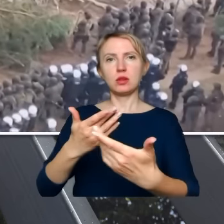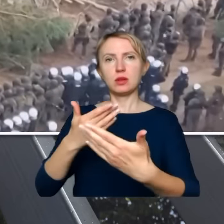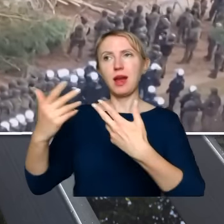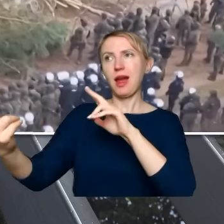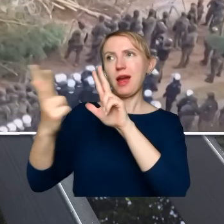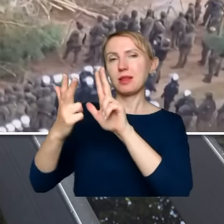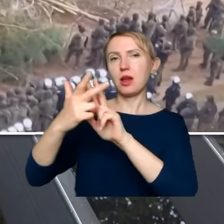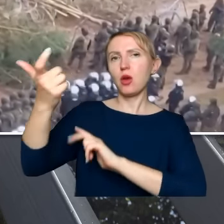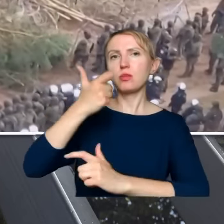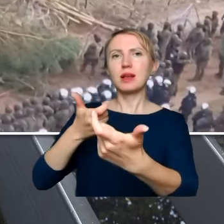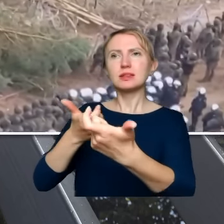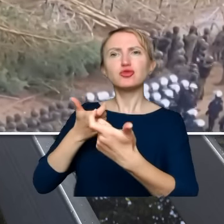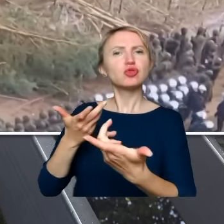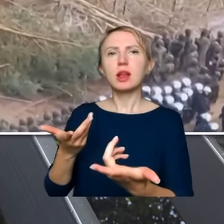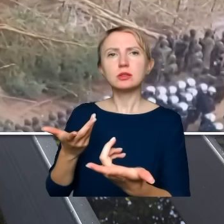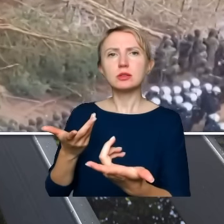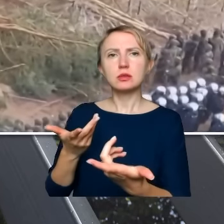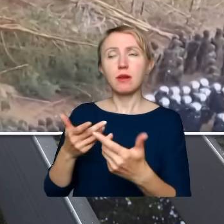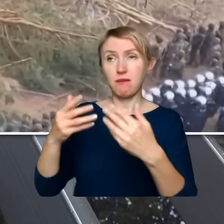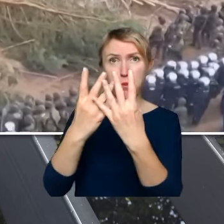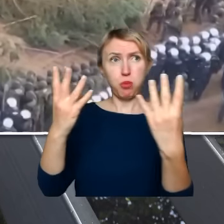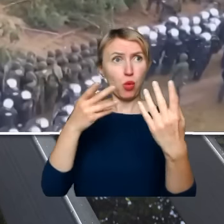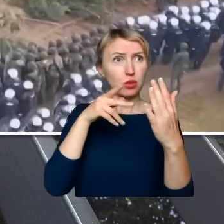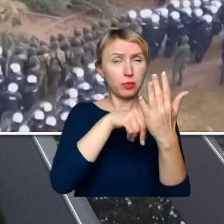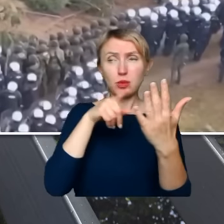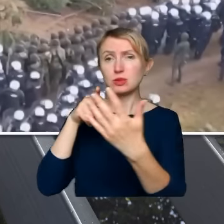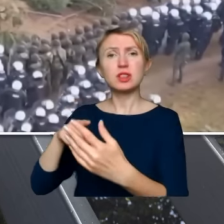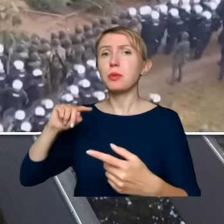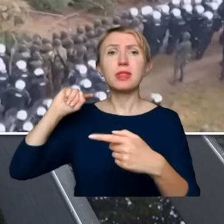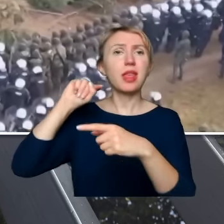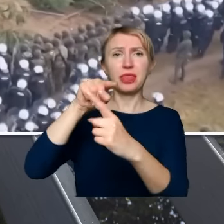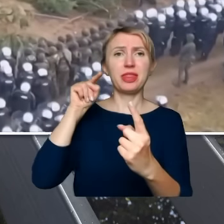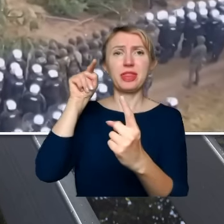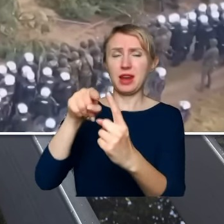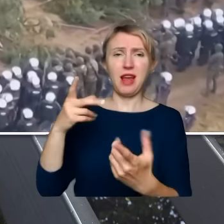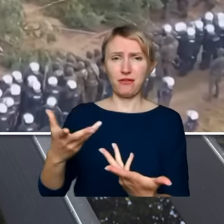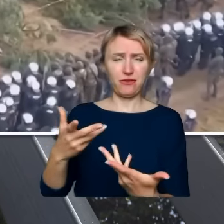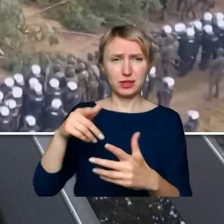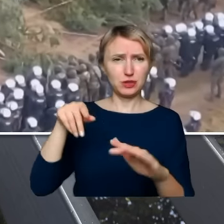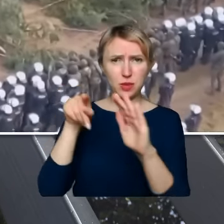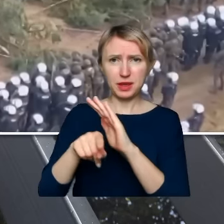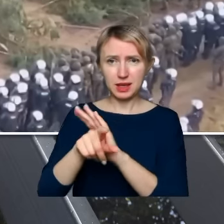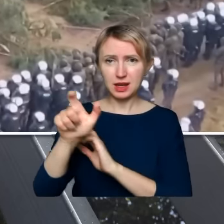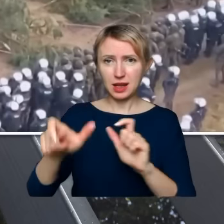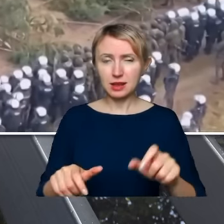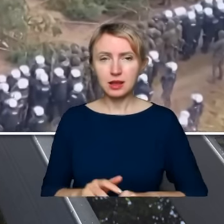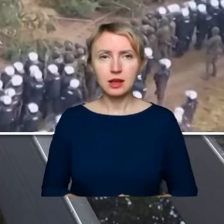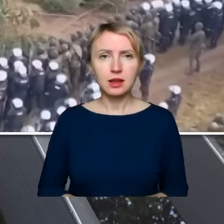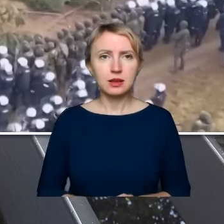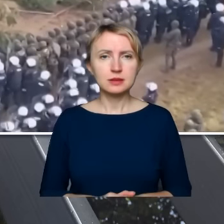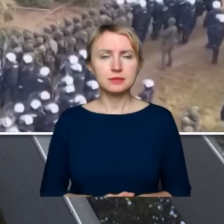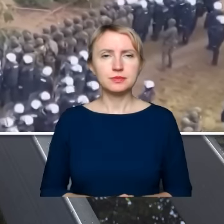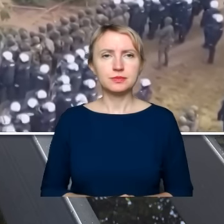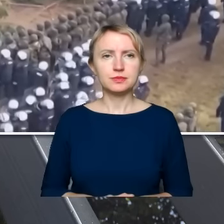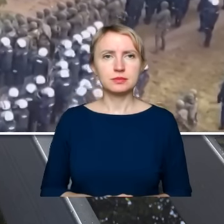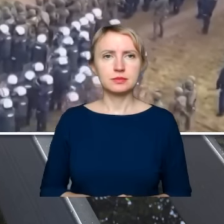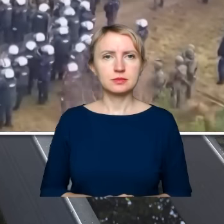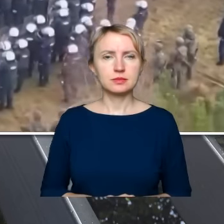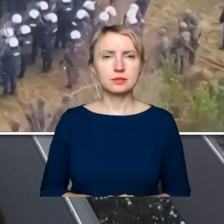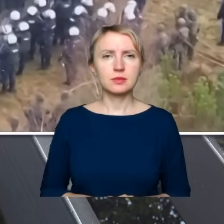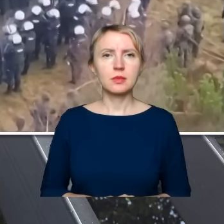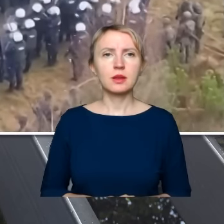strzelać w płot. Tak, żeby nie narazić. Ale przecież takie uderzenie w płot może spodobać się rykoszet,